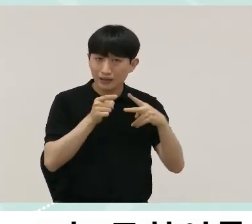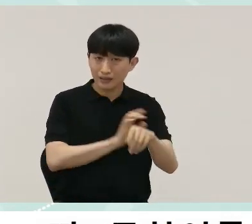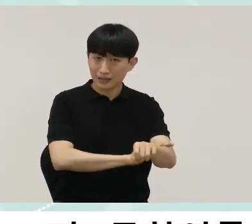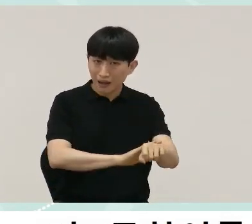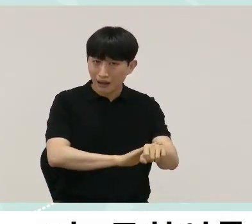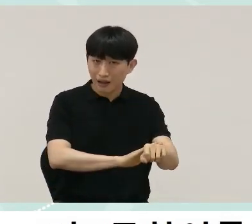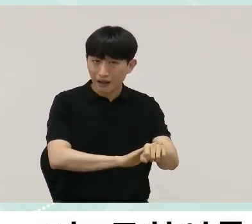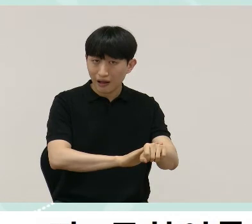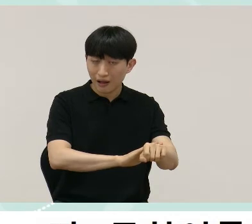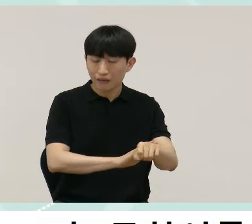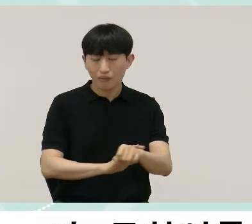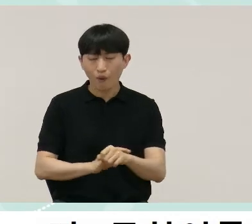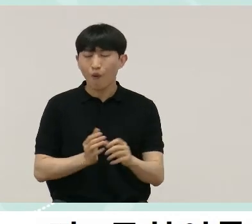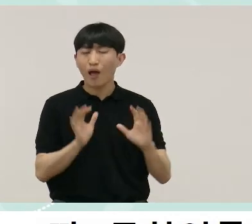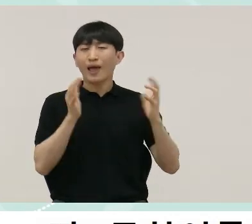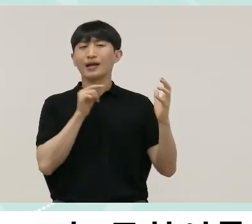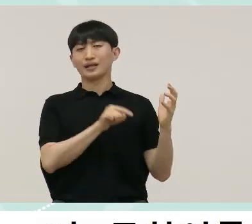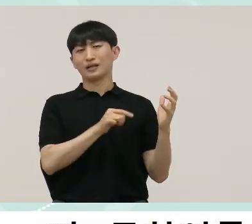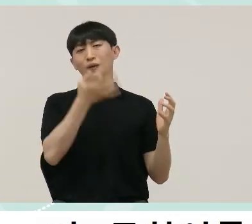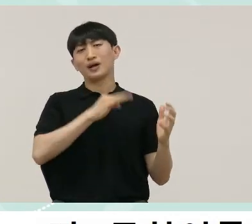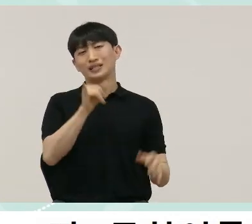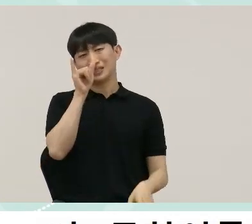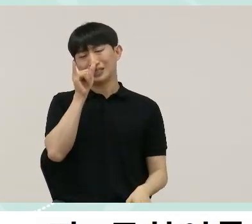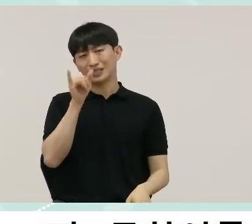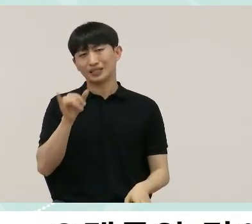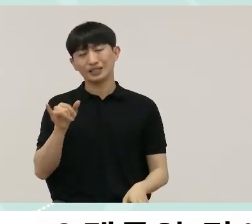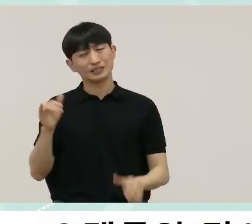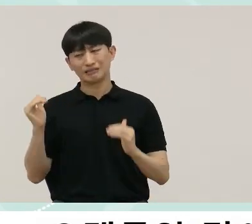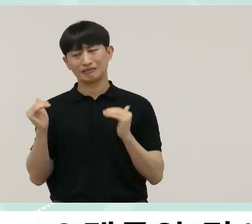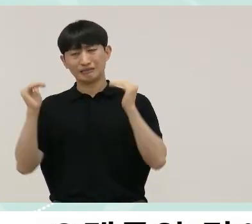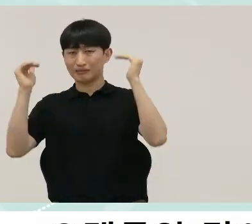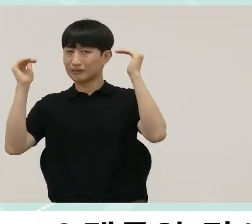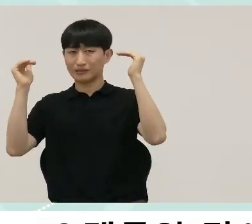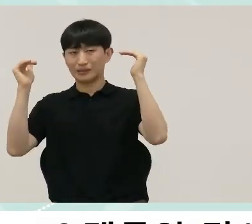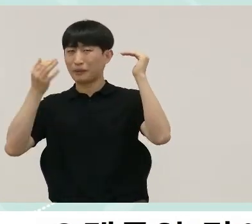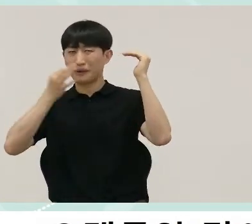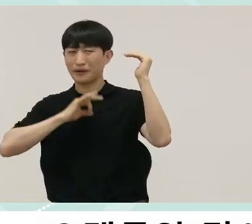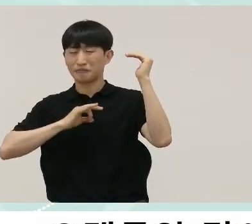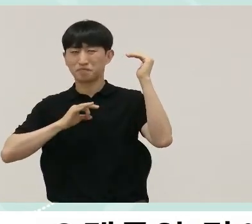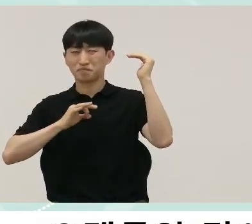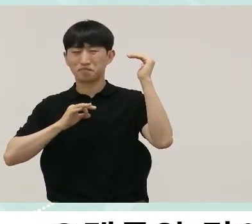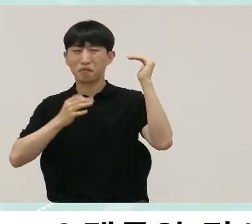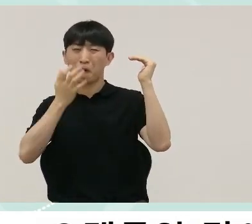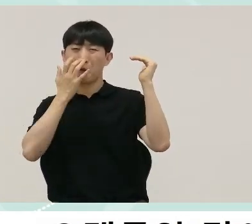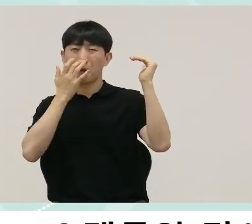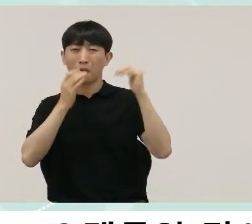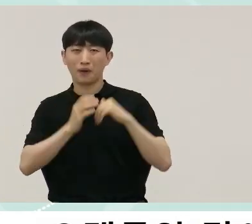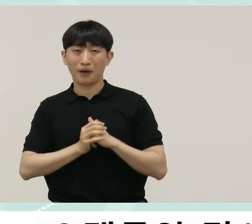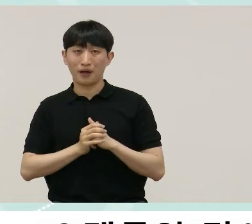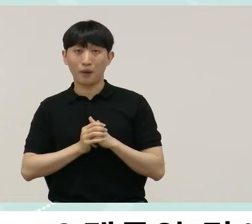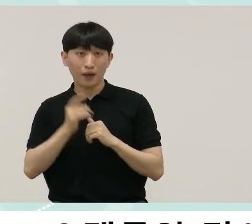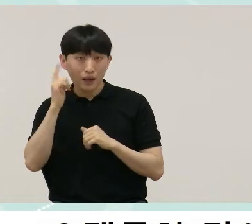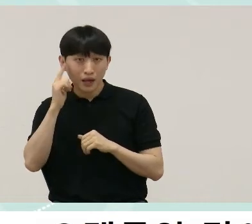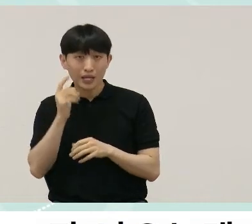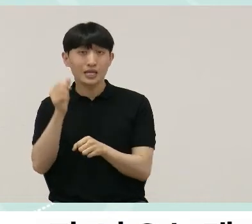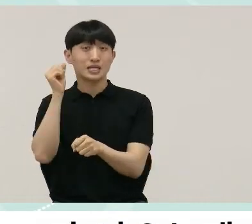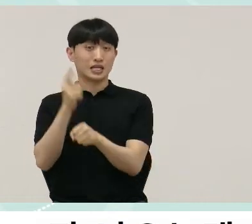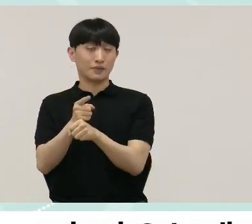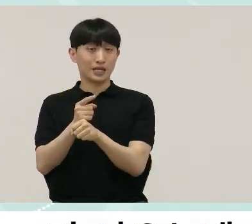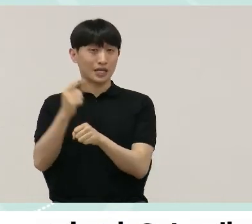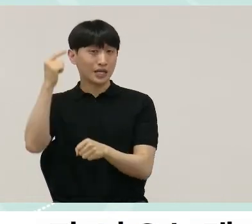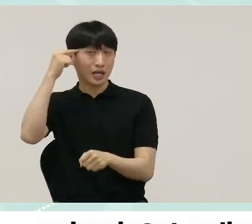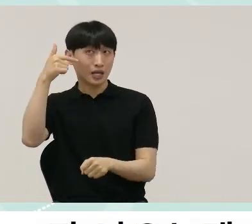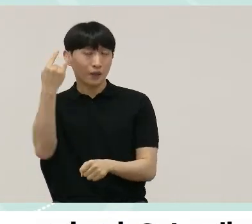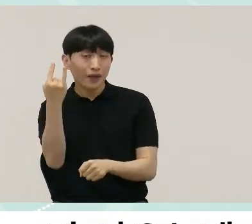어린아이들 같은 경우는 분명히 이런 효과가 나오는데 성인에서는 꼭 그렇지는 않은 것 같습니다. 즉 이미 완성이 된